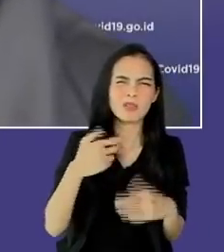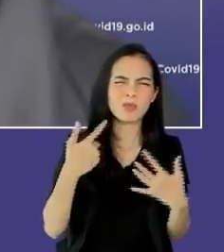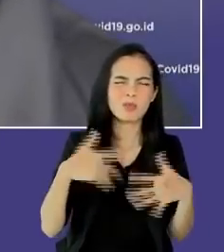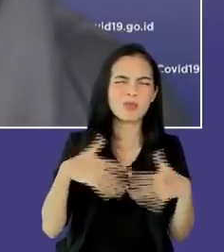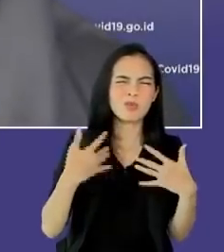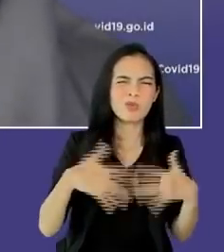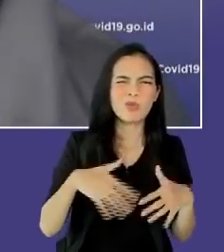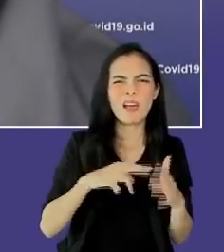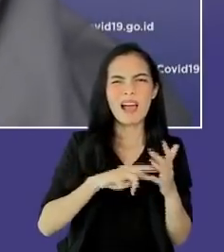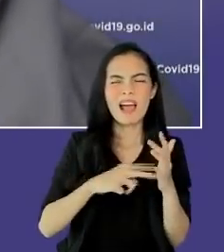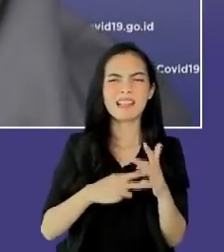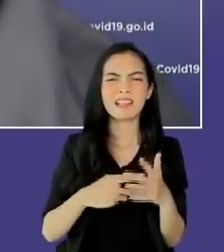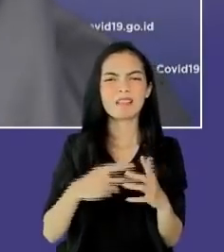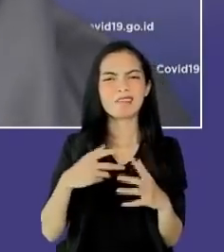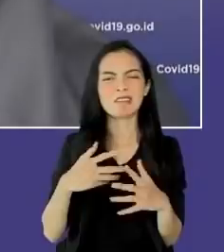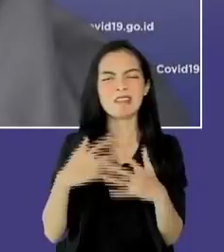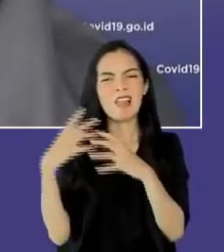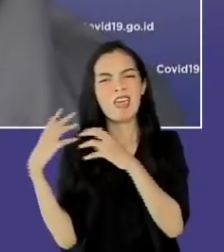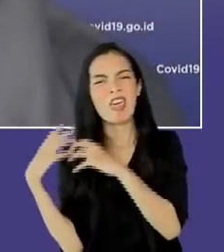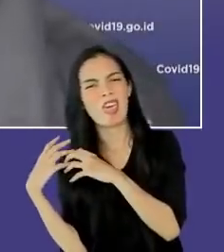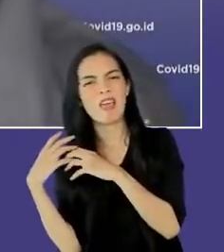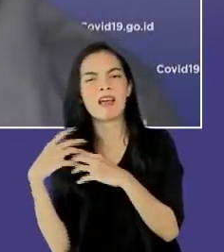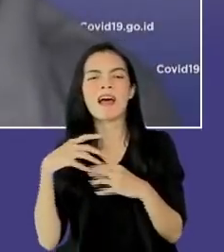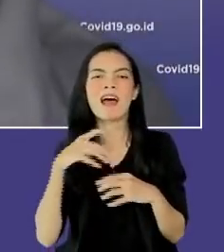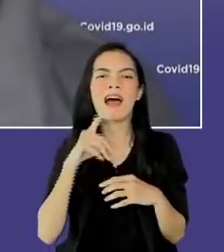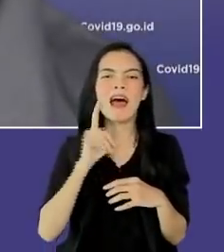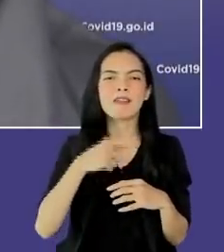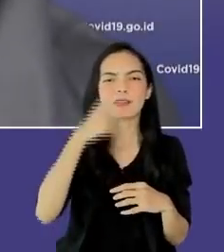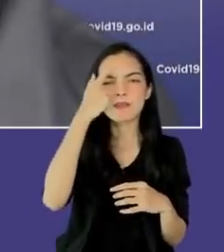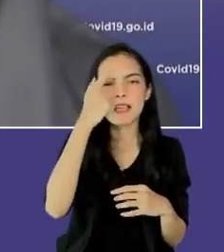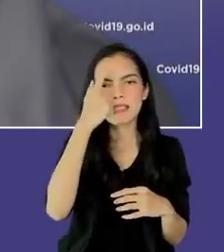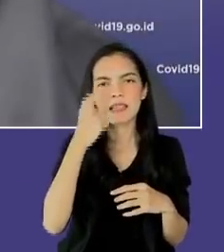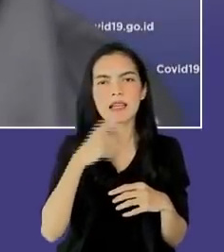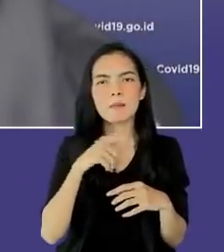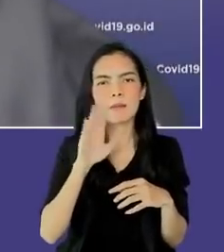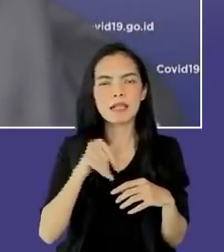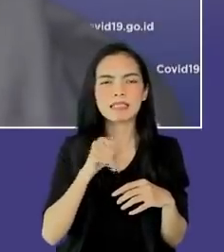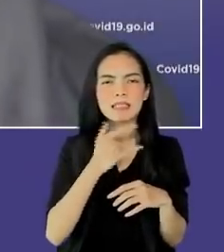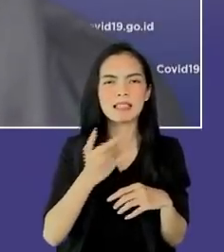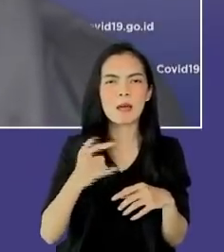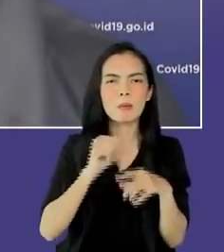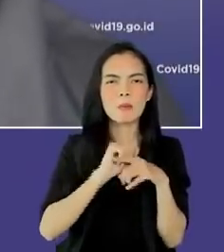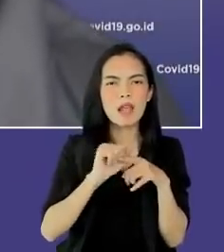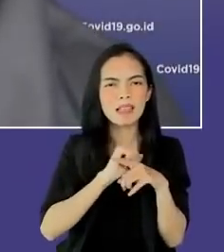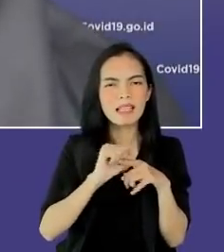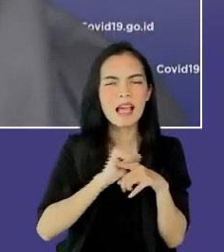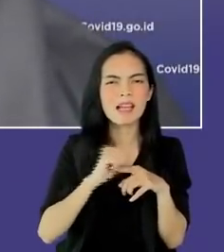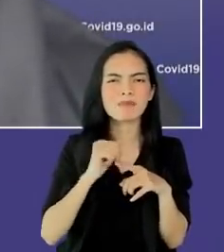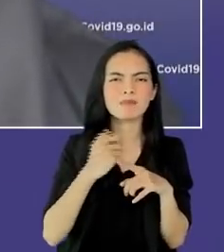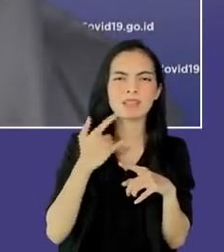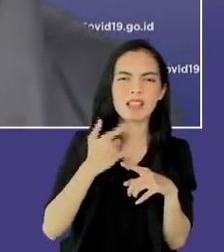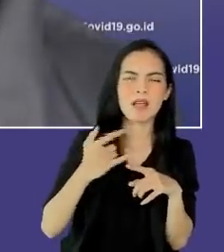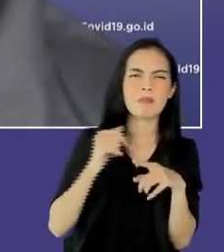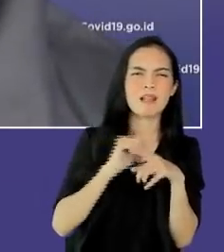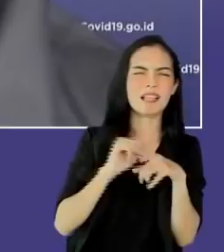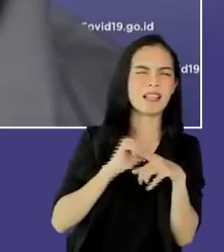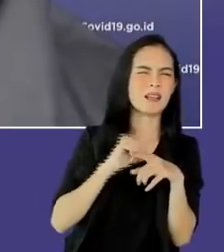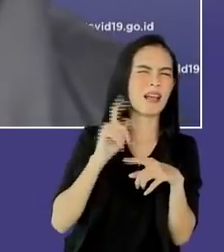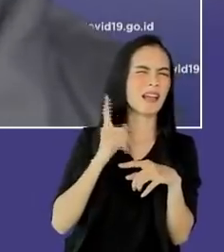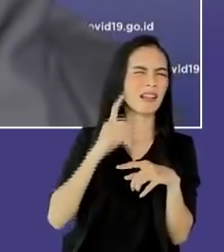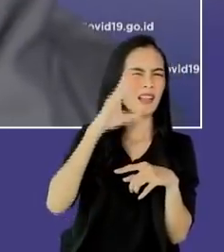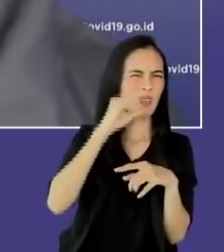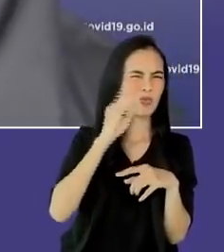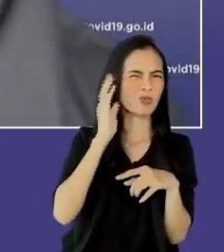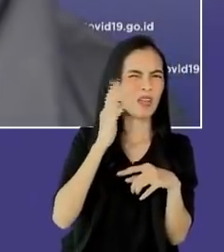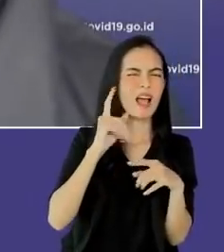memang masih banyak sekali. Semua masih sama-sama belajar juga nih, Dokter Lola. Pelatihan masih terus kita gulirkan di lapangan. Ada yang tahu,